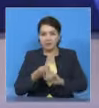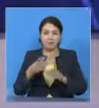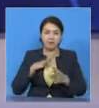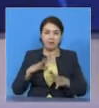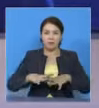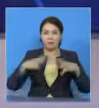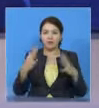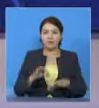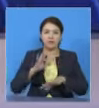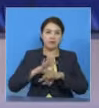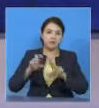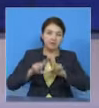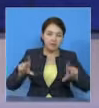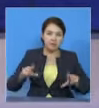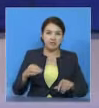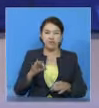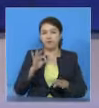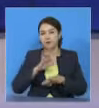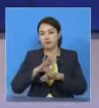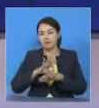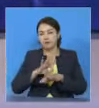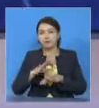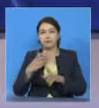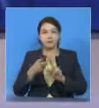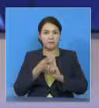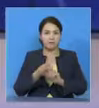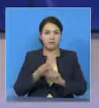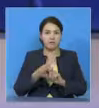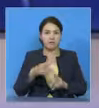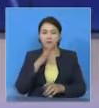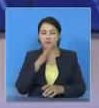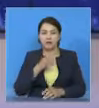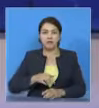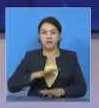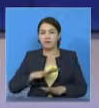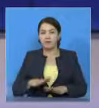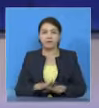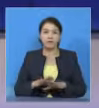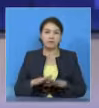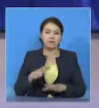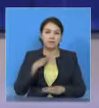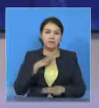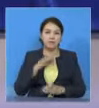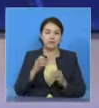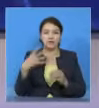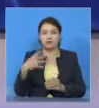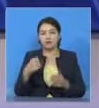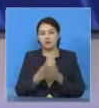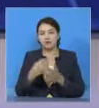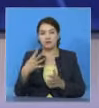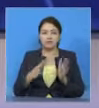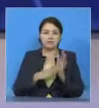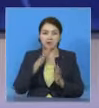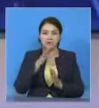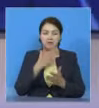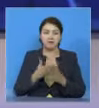У большинства госпитализированных симптоматическая форма заболевания, а возраст большинства носителей инфекции составляет от 40 до 49